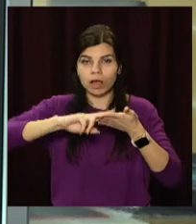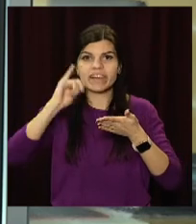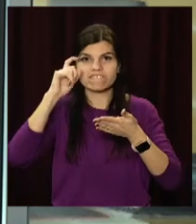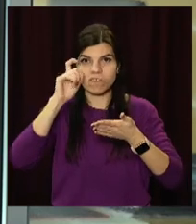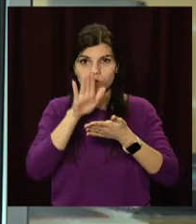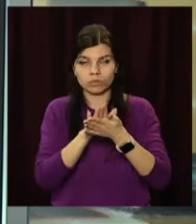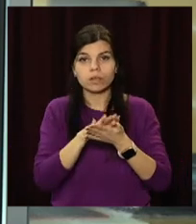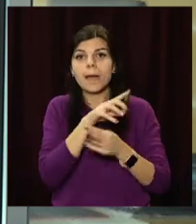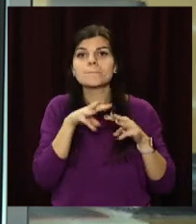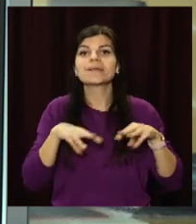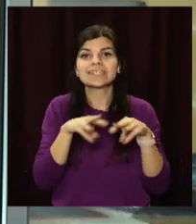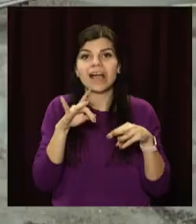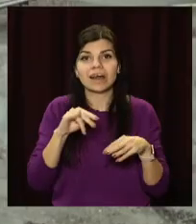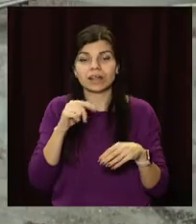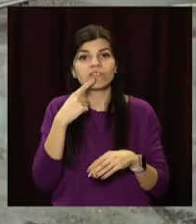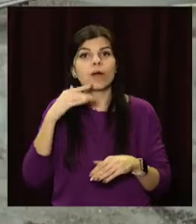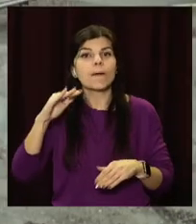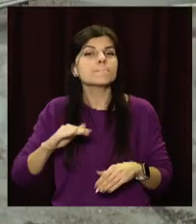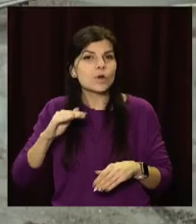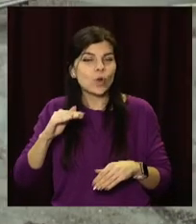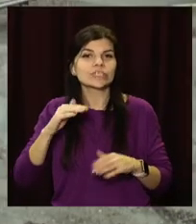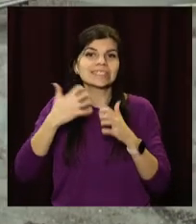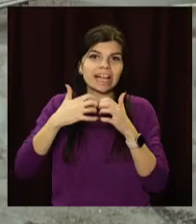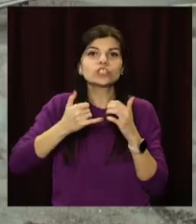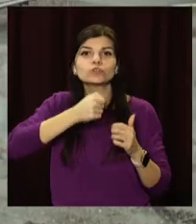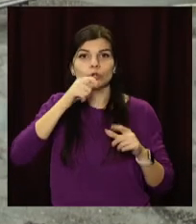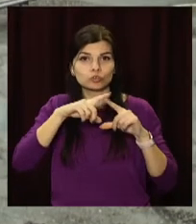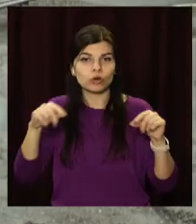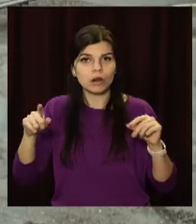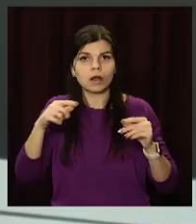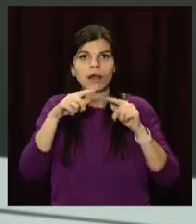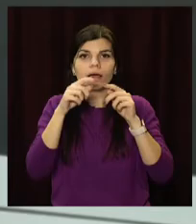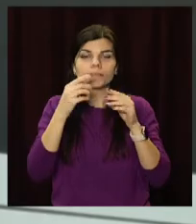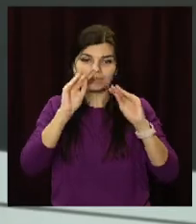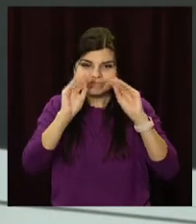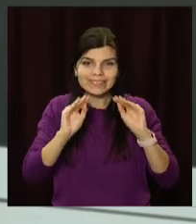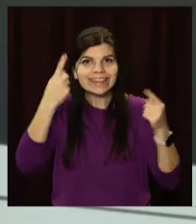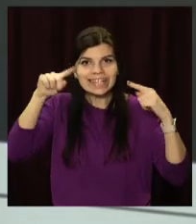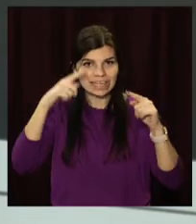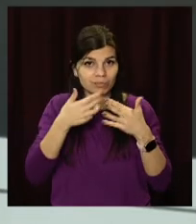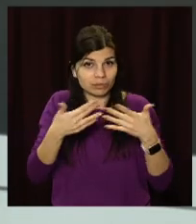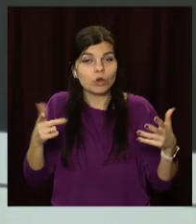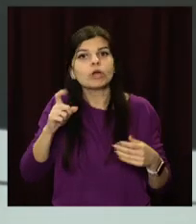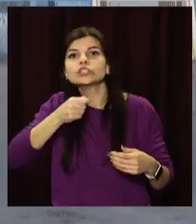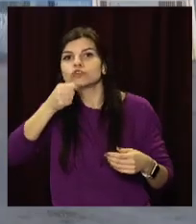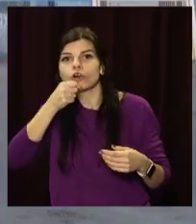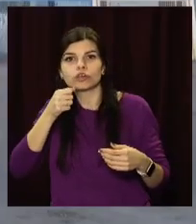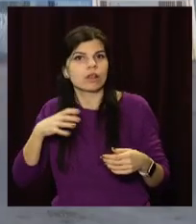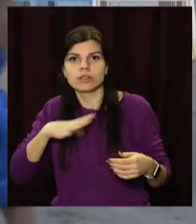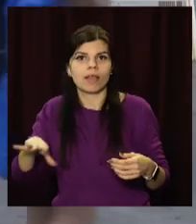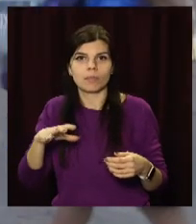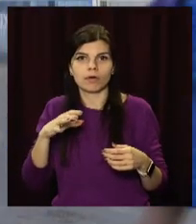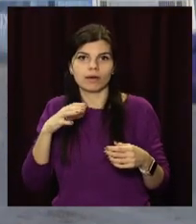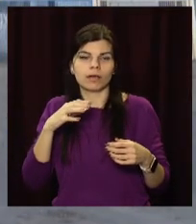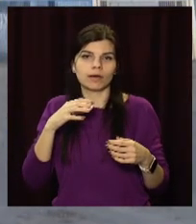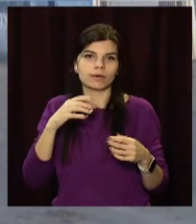У міській раді кажуть, для учнів молодшої, середньої та старшої школи розробляли різні зразки, аби старшокласники не користувалися неактуальними